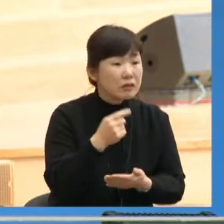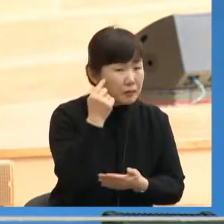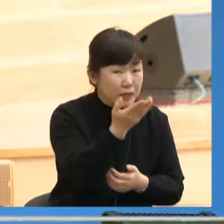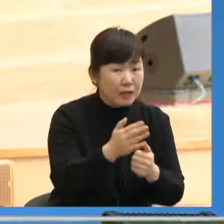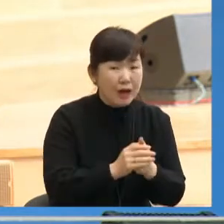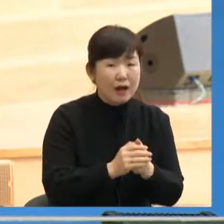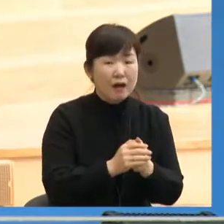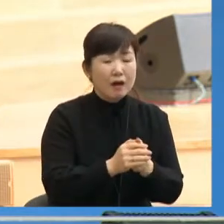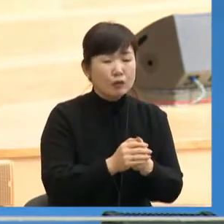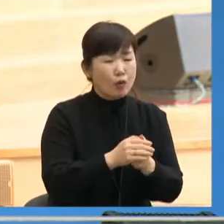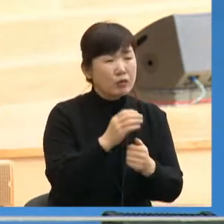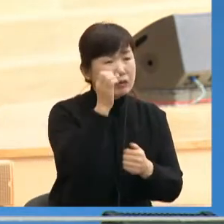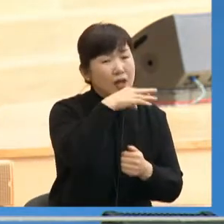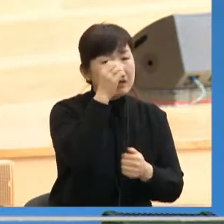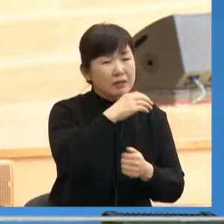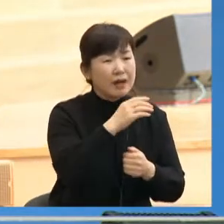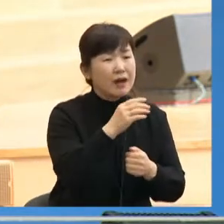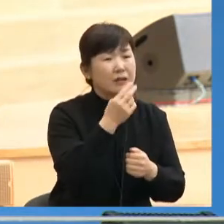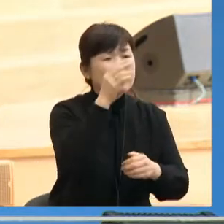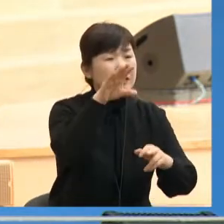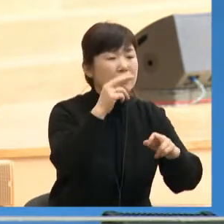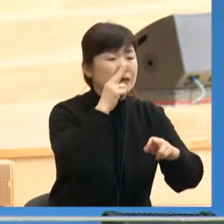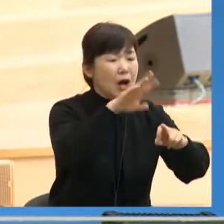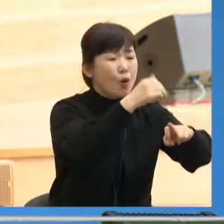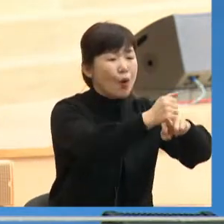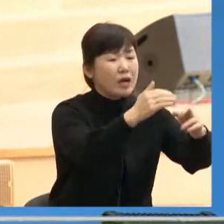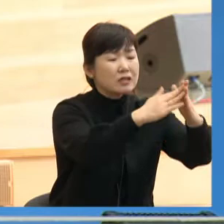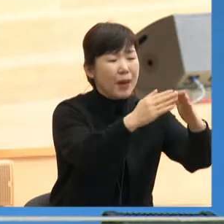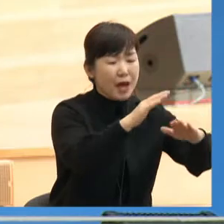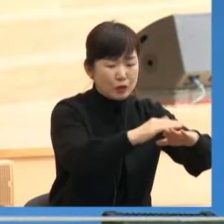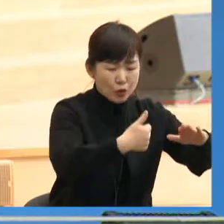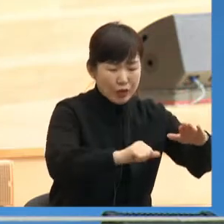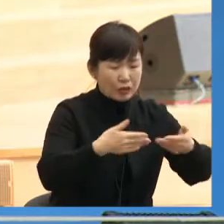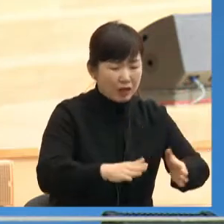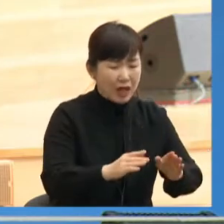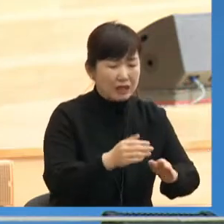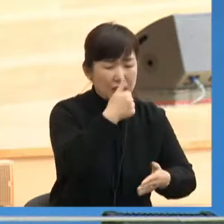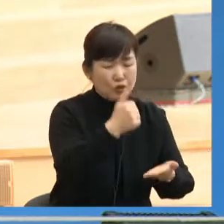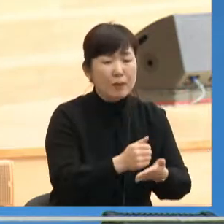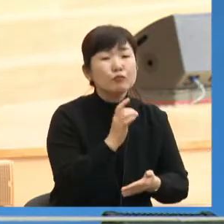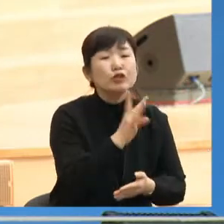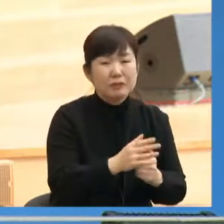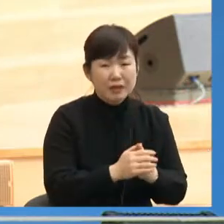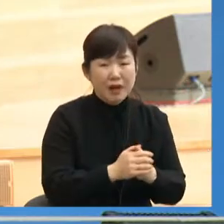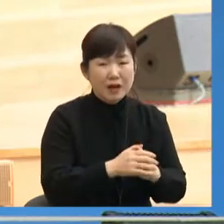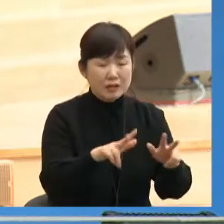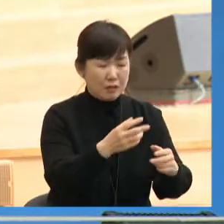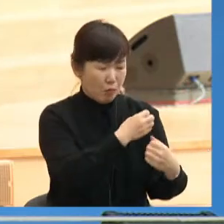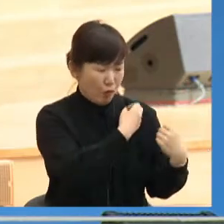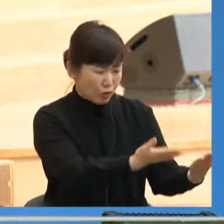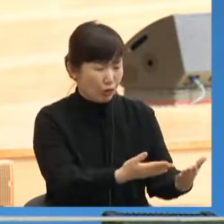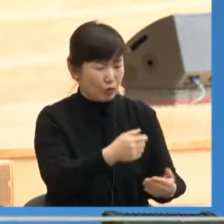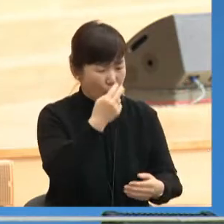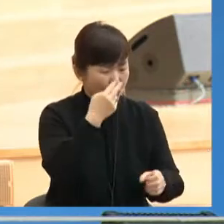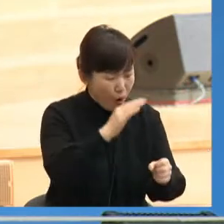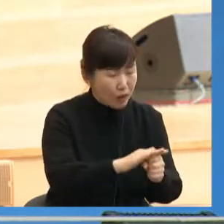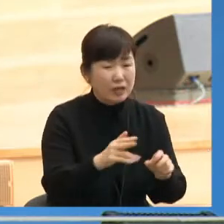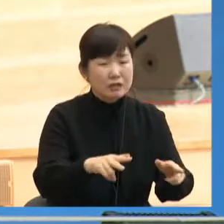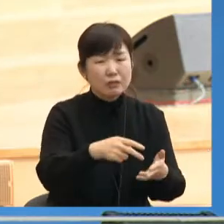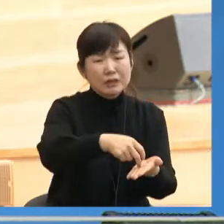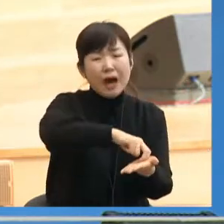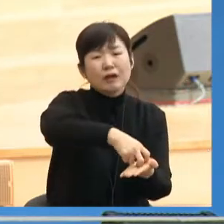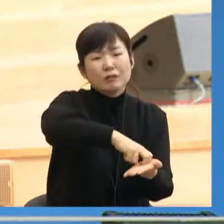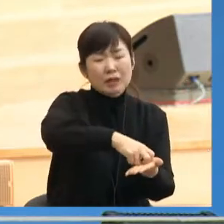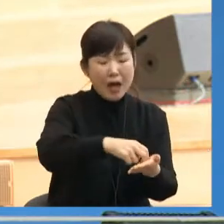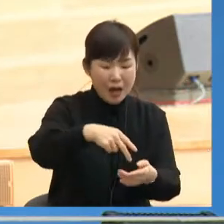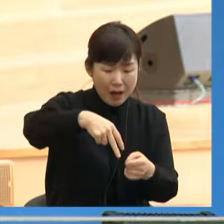요나단의 아들로 태어난 죄밖에 없어요. 이렇게 버려진 인생을 사는 것도 억울한데, 여러분, 다리를 절면서 살고 있습니다.